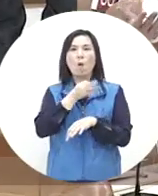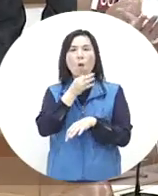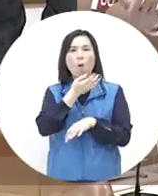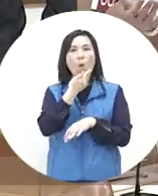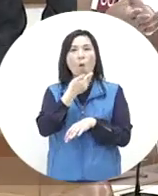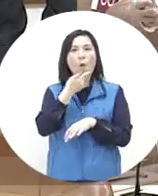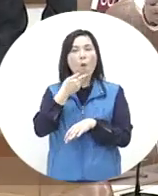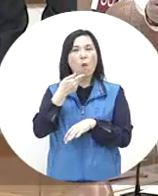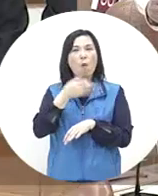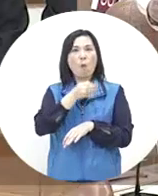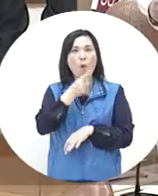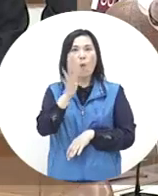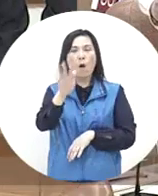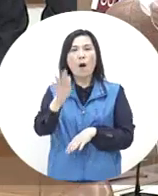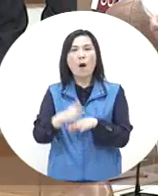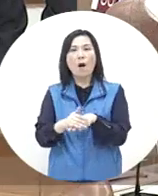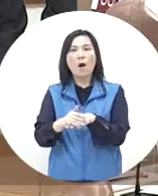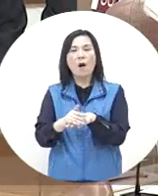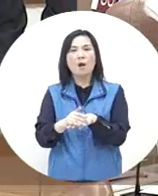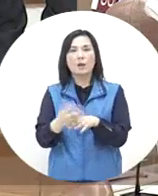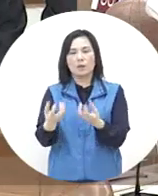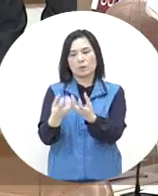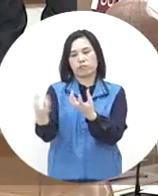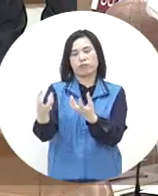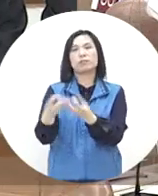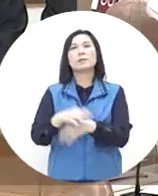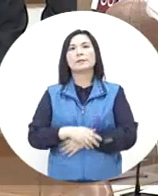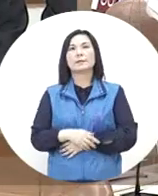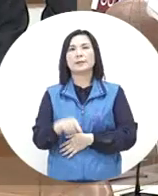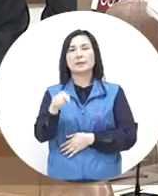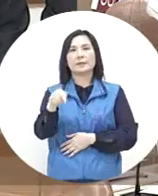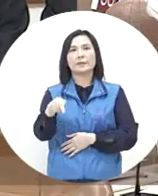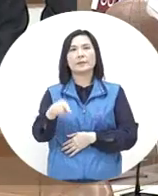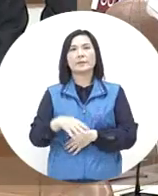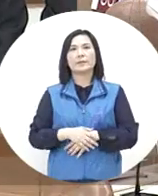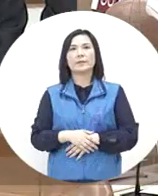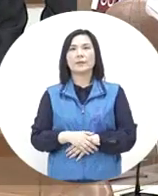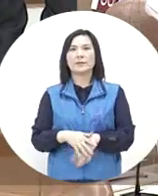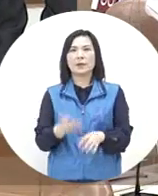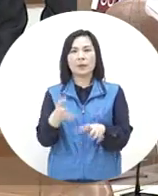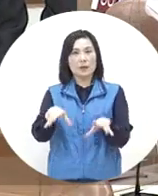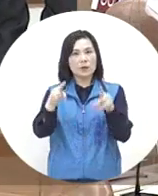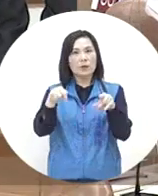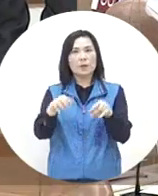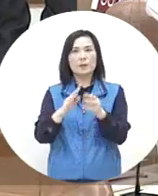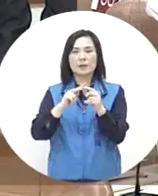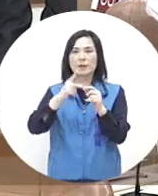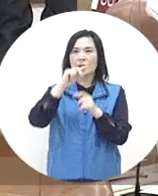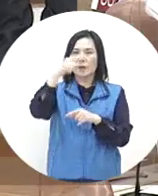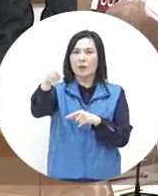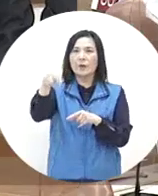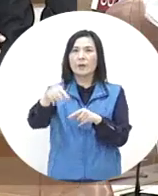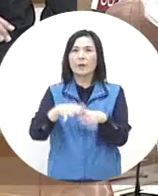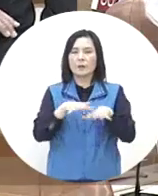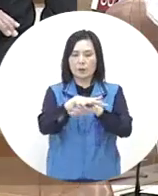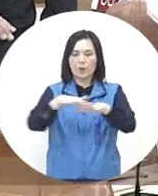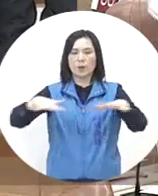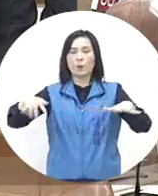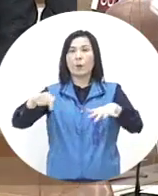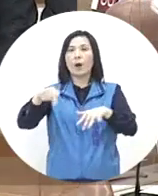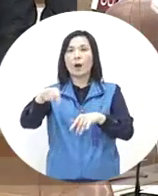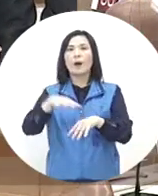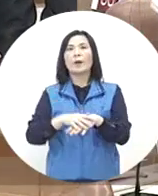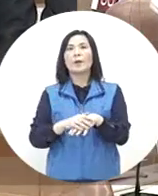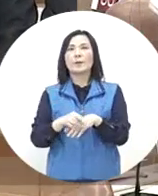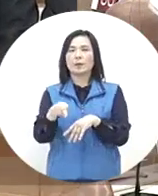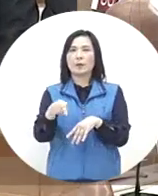归新北市所有？ 按比例啦，因为一个路线之前都是初期路网跟后续路网，有一些一开始没有自偿率的问题，所以它